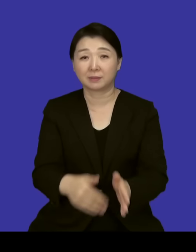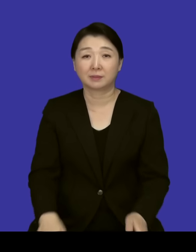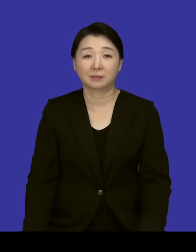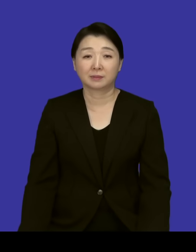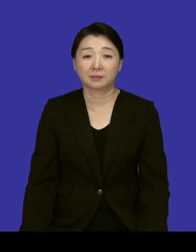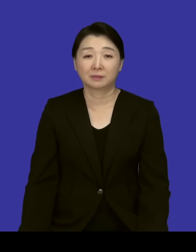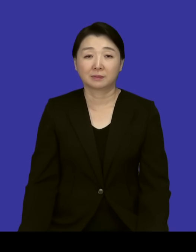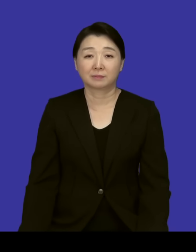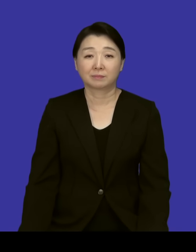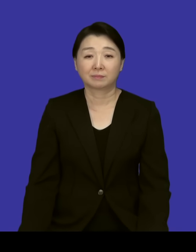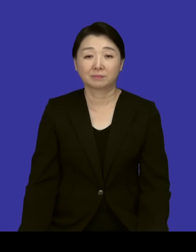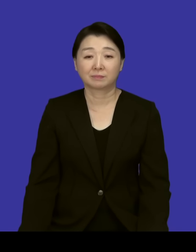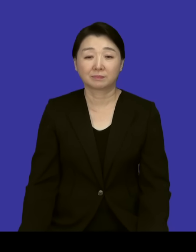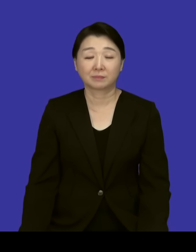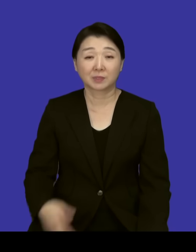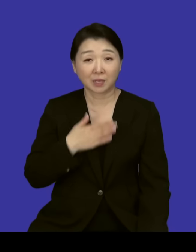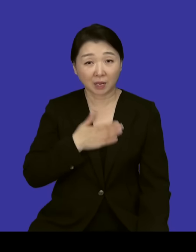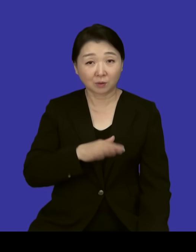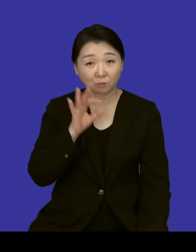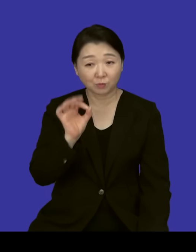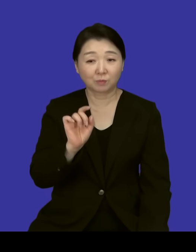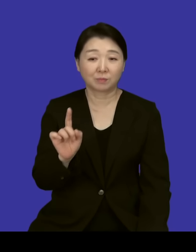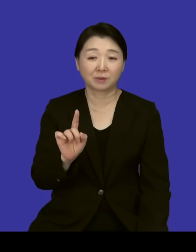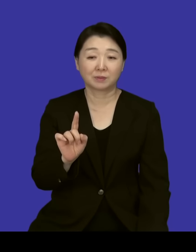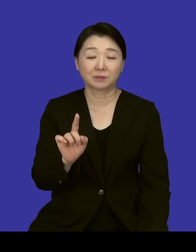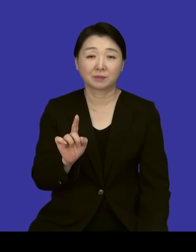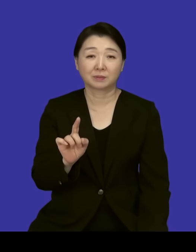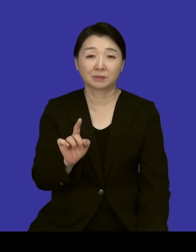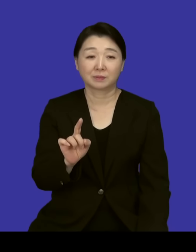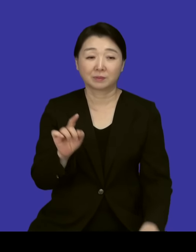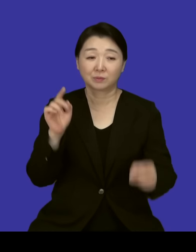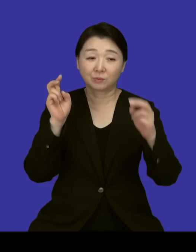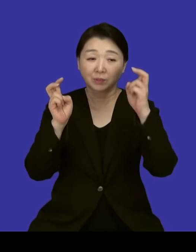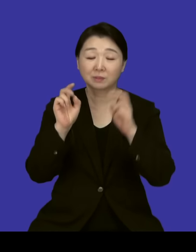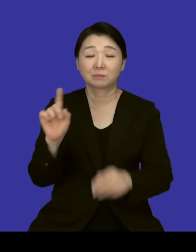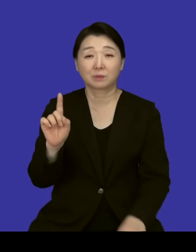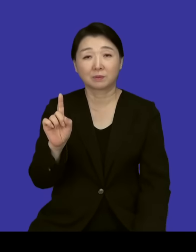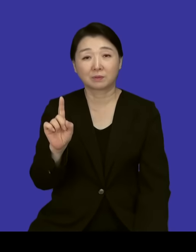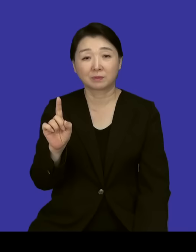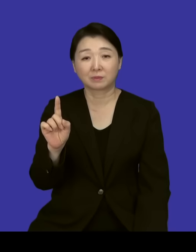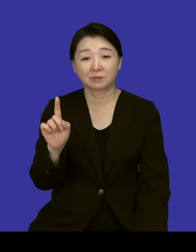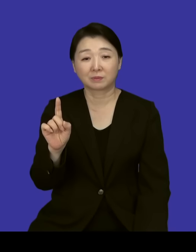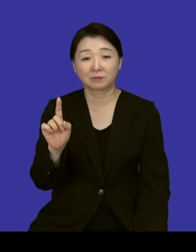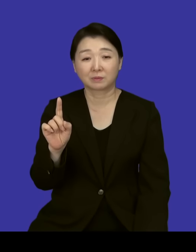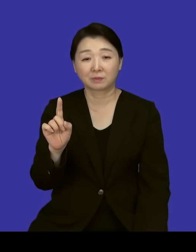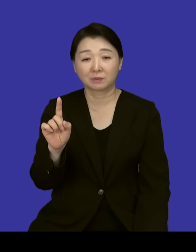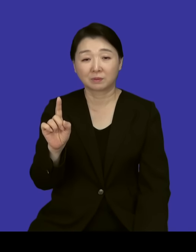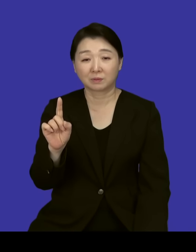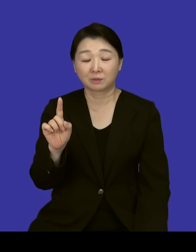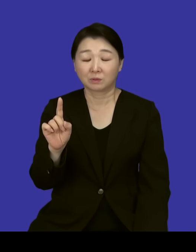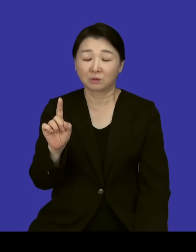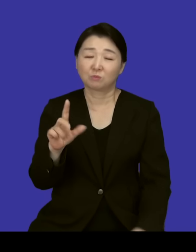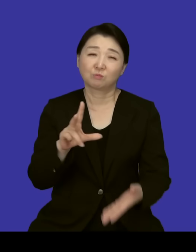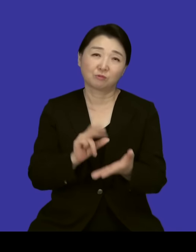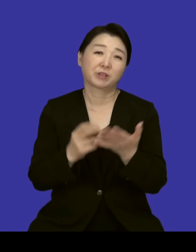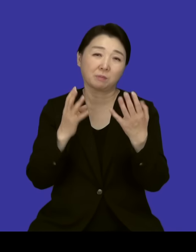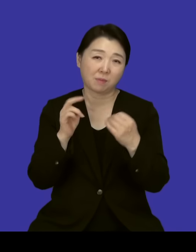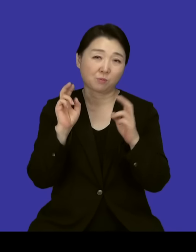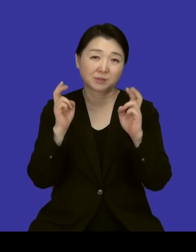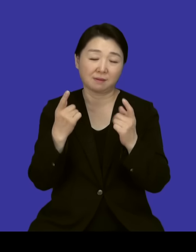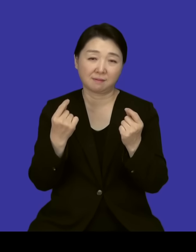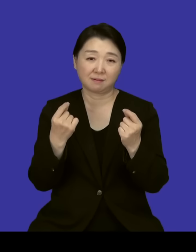했었는데 알고 보니까 이 회사가 이 괜찮은 회사가 아닌 거예요.